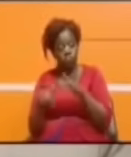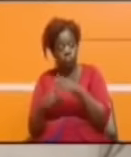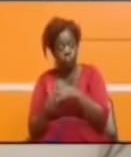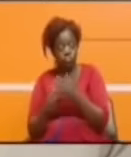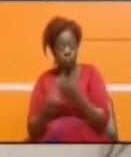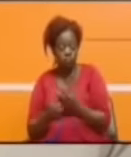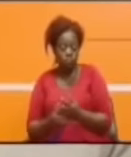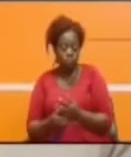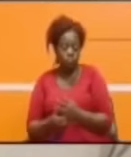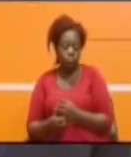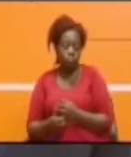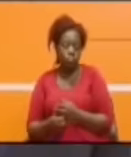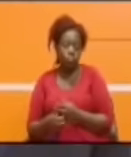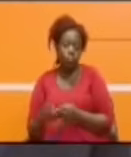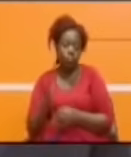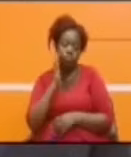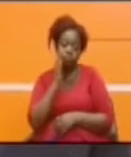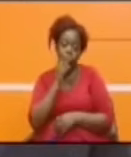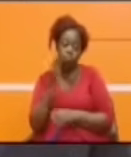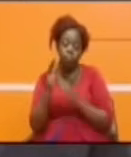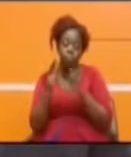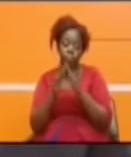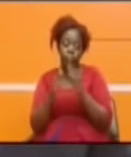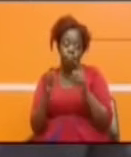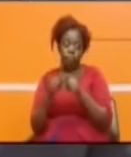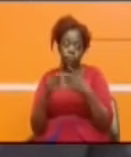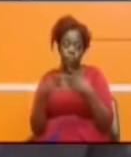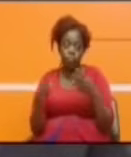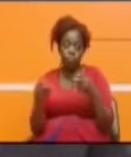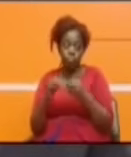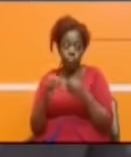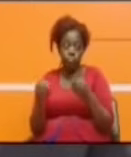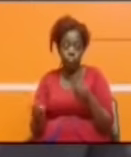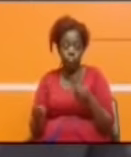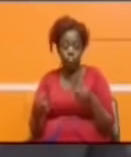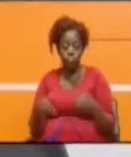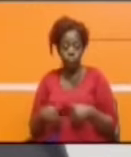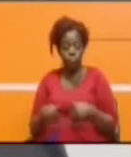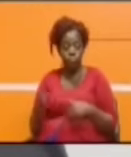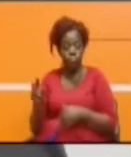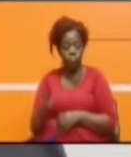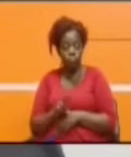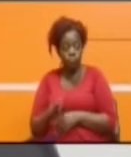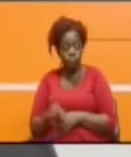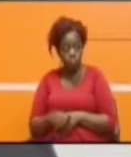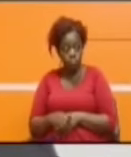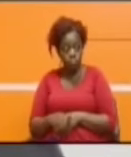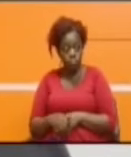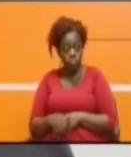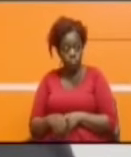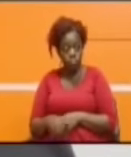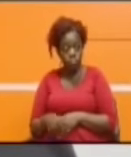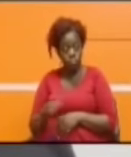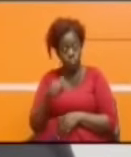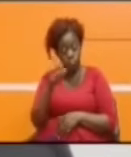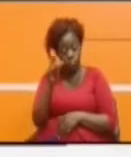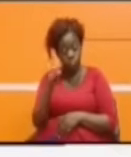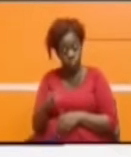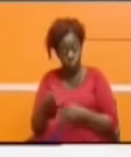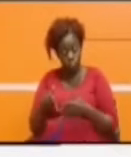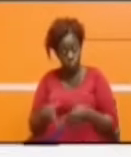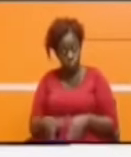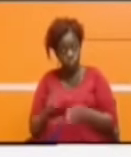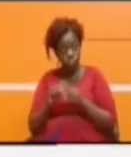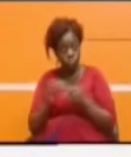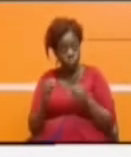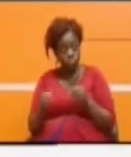Oweekitiibwa Kawase asasidde ab'enju ya Nkonge olw'okufiirwa omwana ku myaka emito ddala. Buli eyali azadde ku mwana